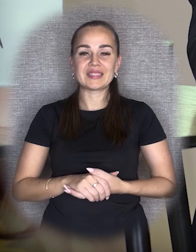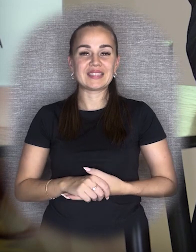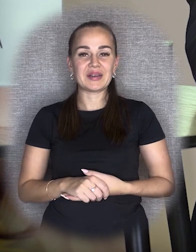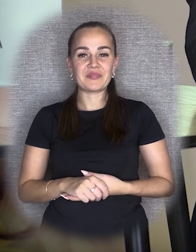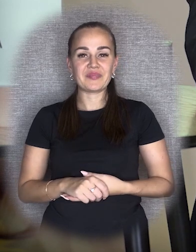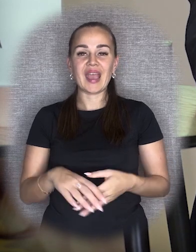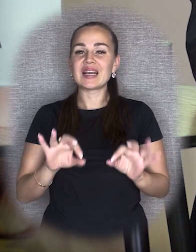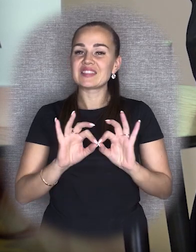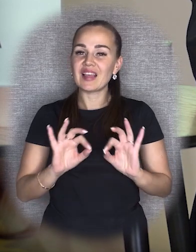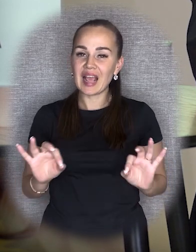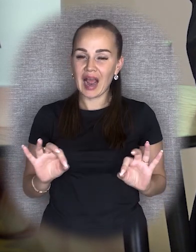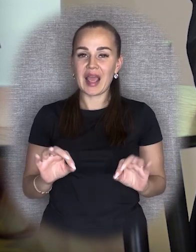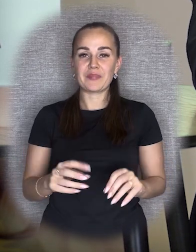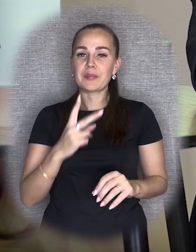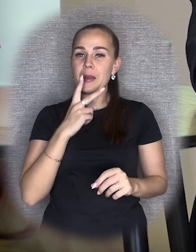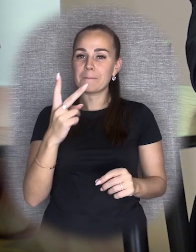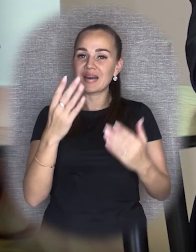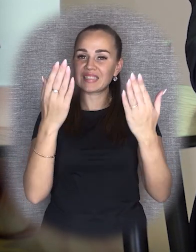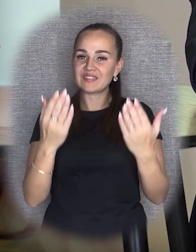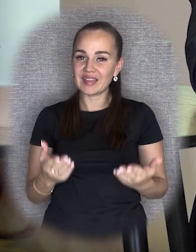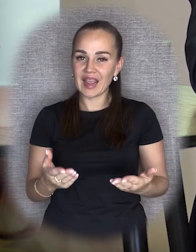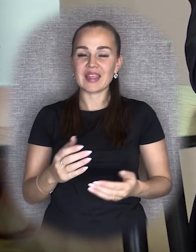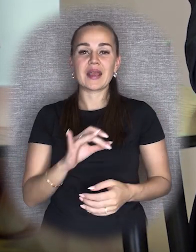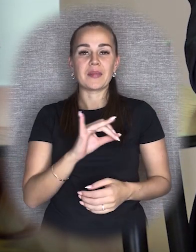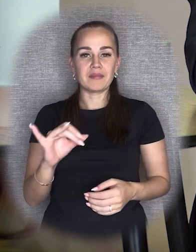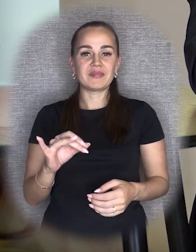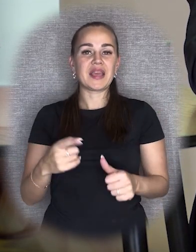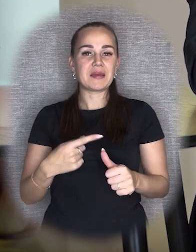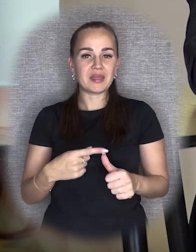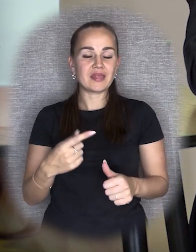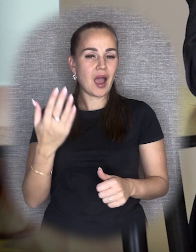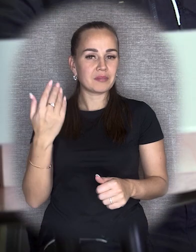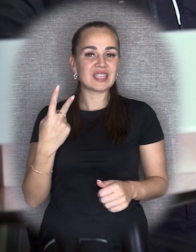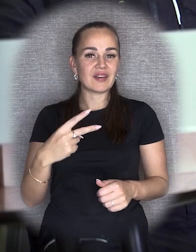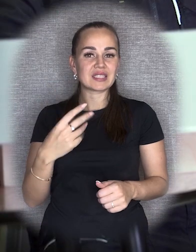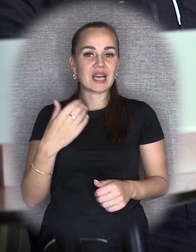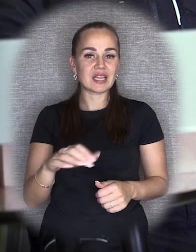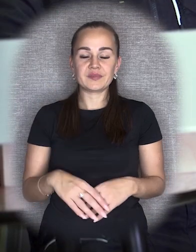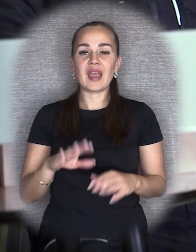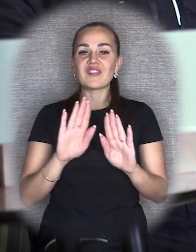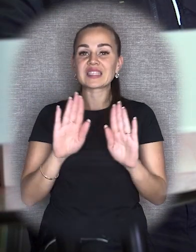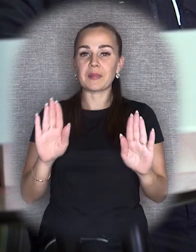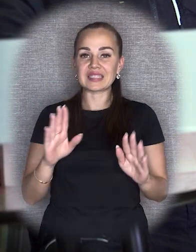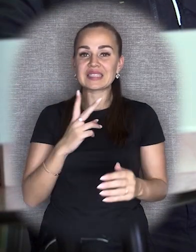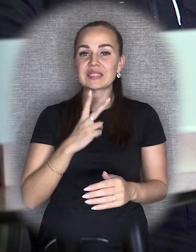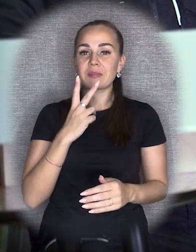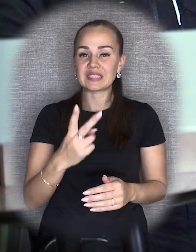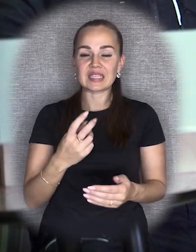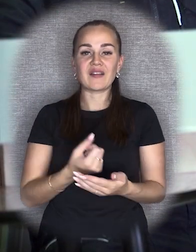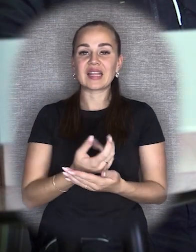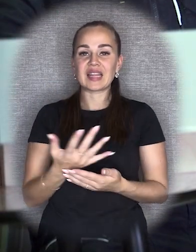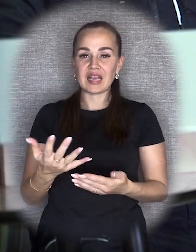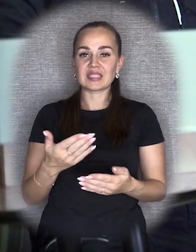ознакомиться с великолепными произведениями и именами 20 века. У нас в экспозиции